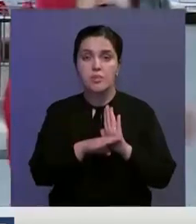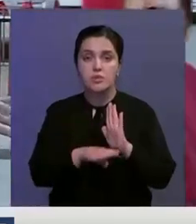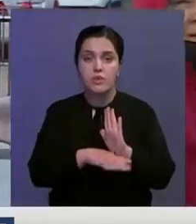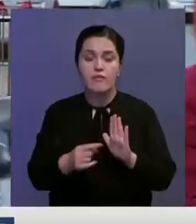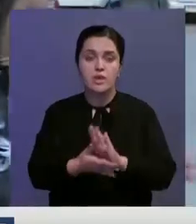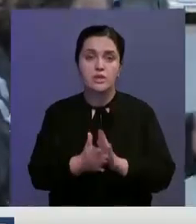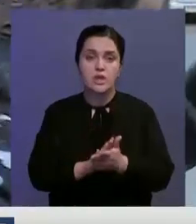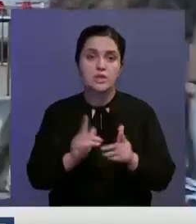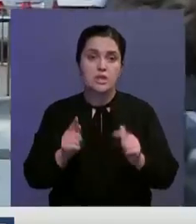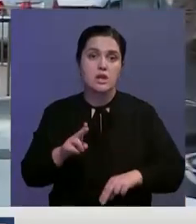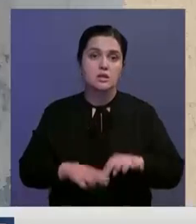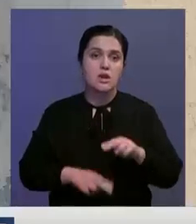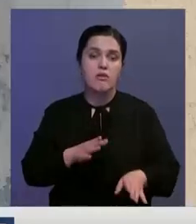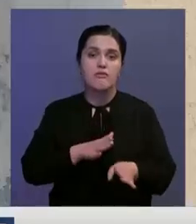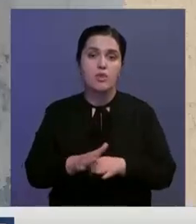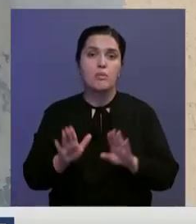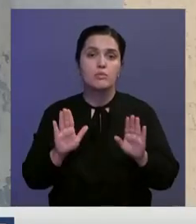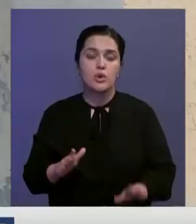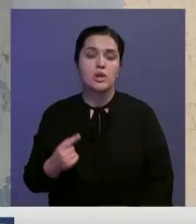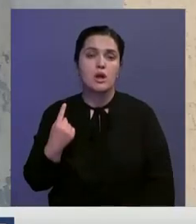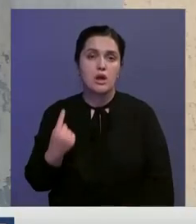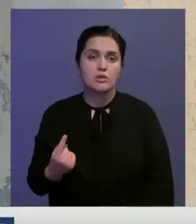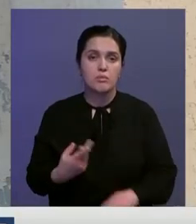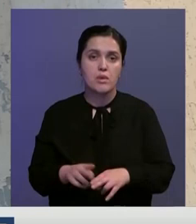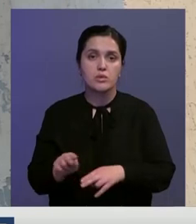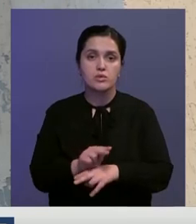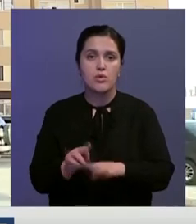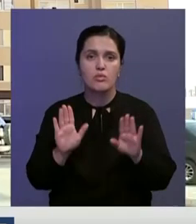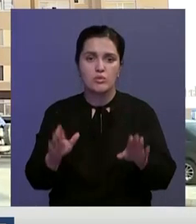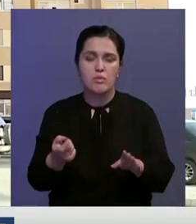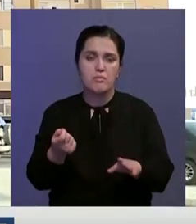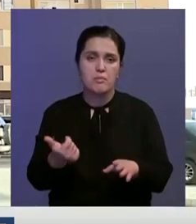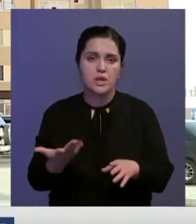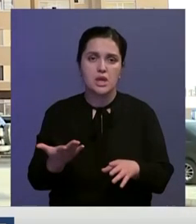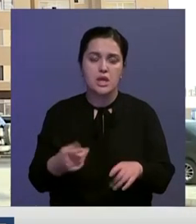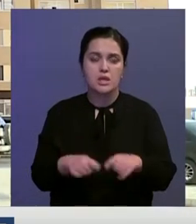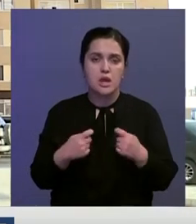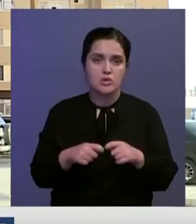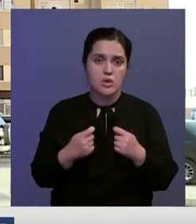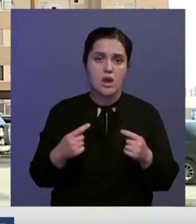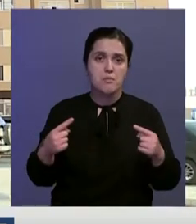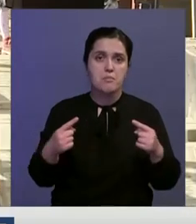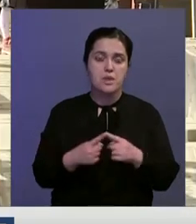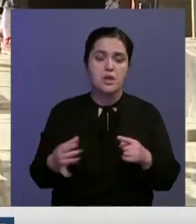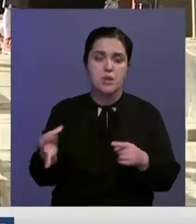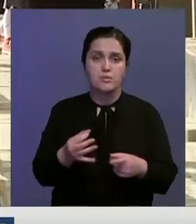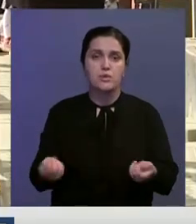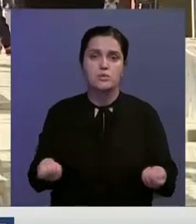медиативного соглашения застройщик выполнил лишь одно. Они устранили лишь мелкие нарушения. Подтвердили это и в областном